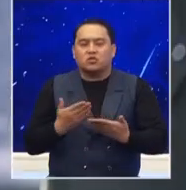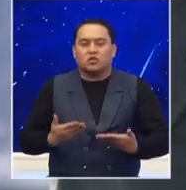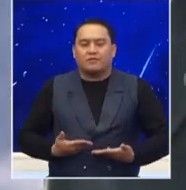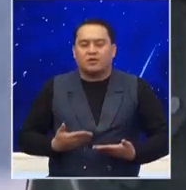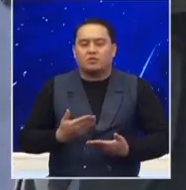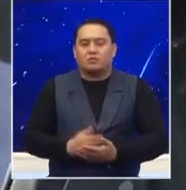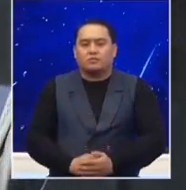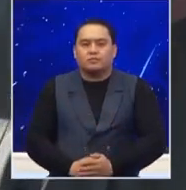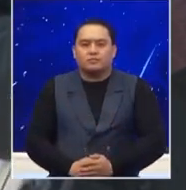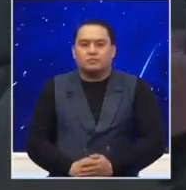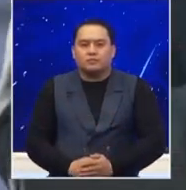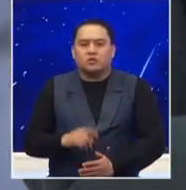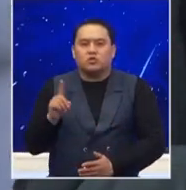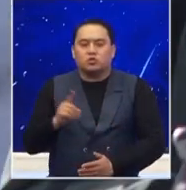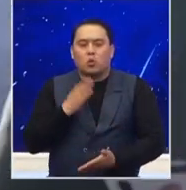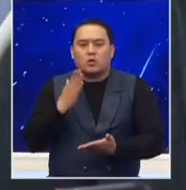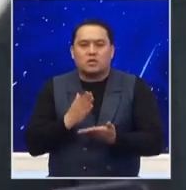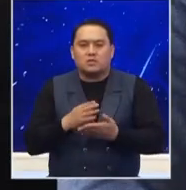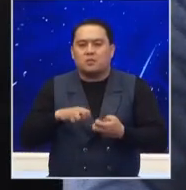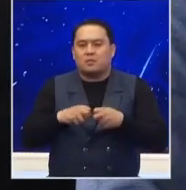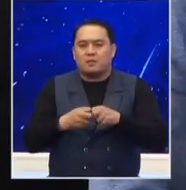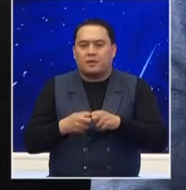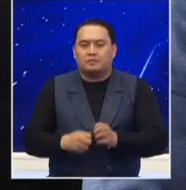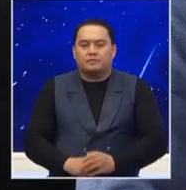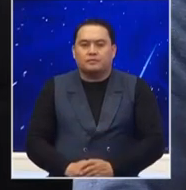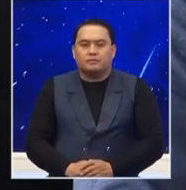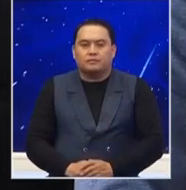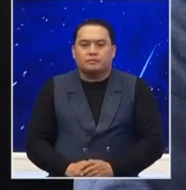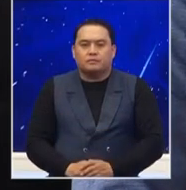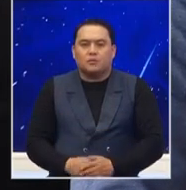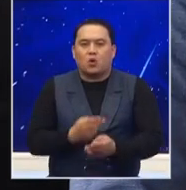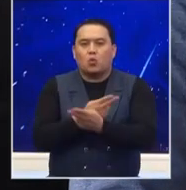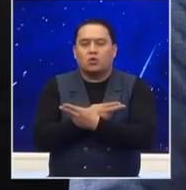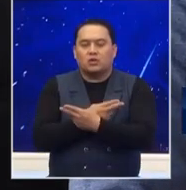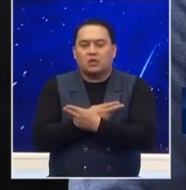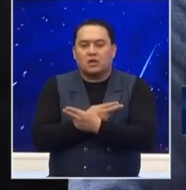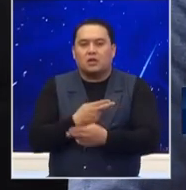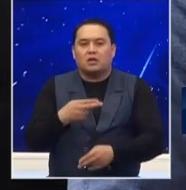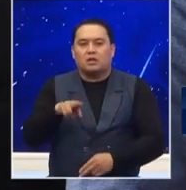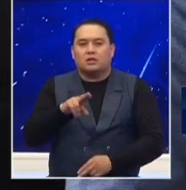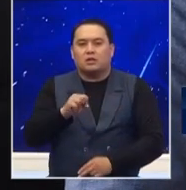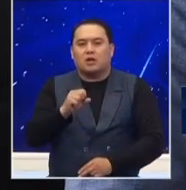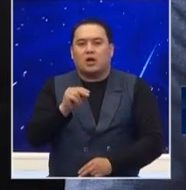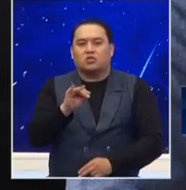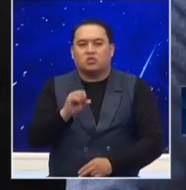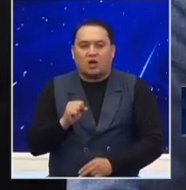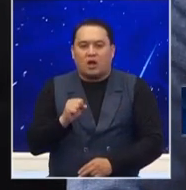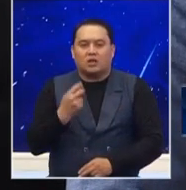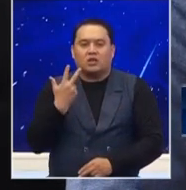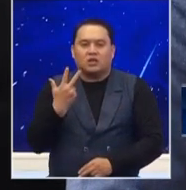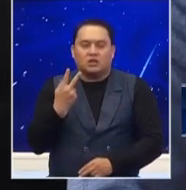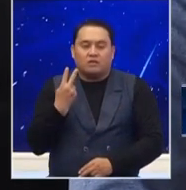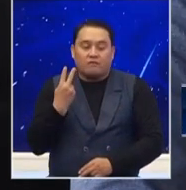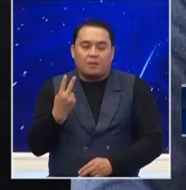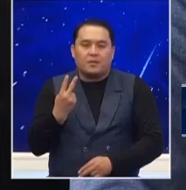дачного массива. Однако и тут есть свои нюансы. Уйтас, как вы знаете, дачный массив телефонизирован 2 мобильными